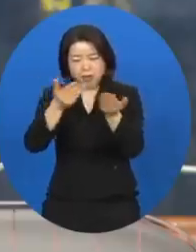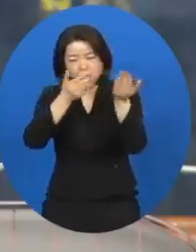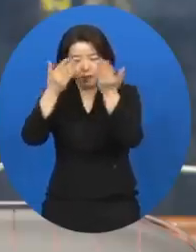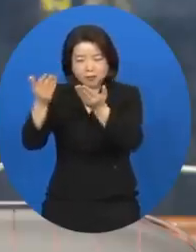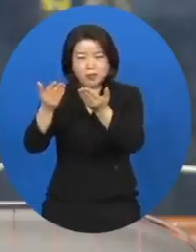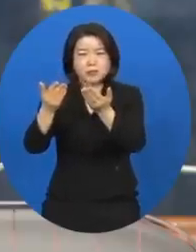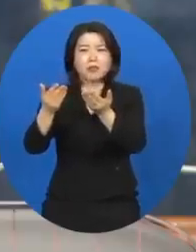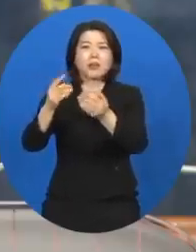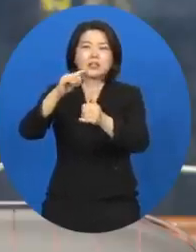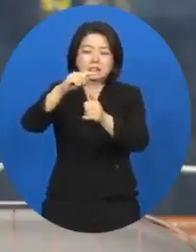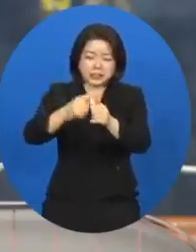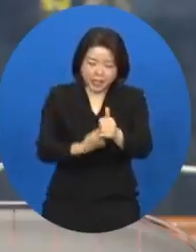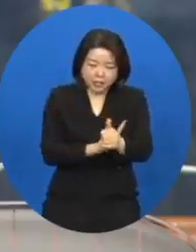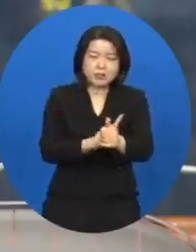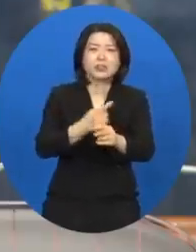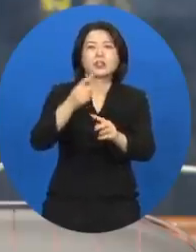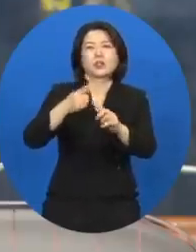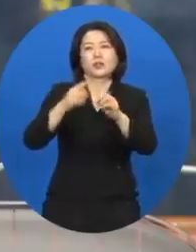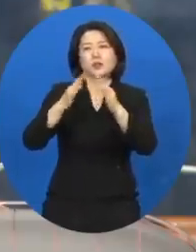생긴 거예요.